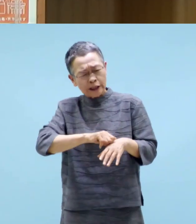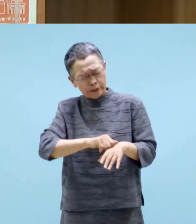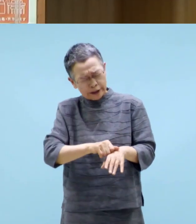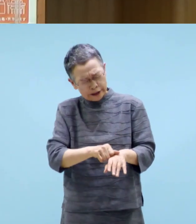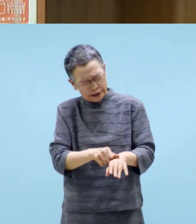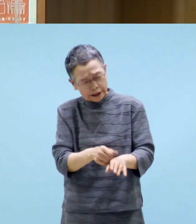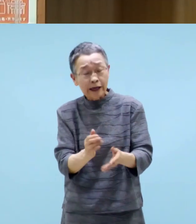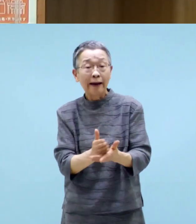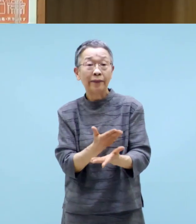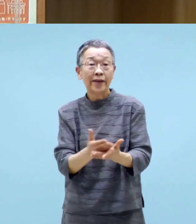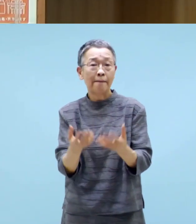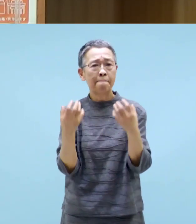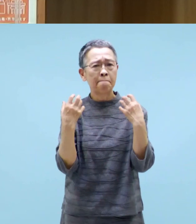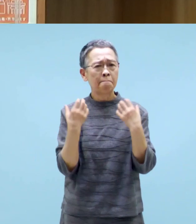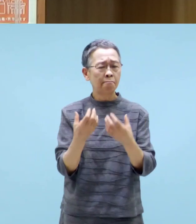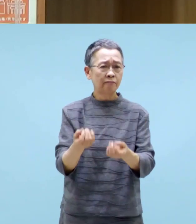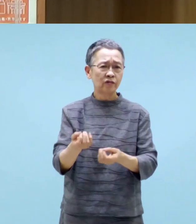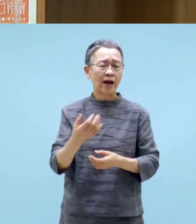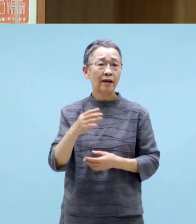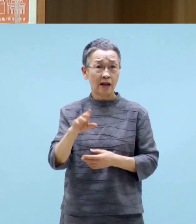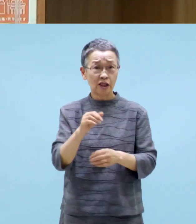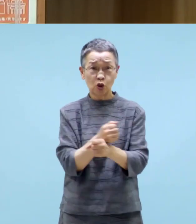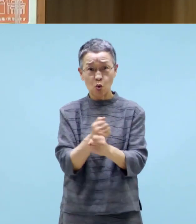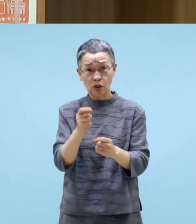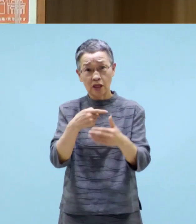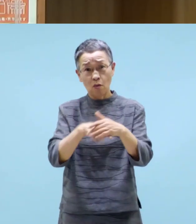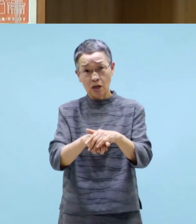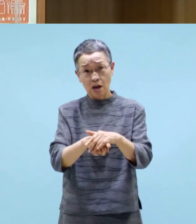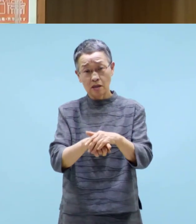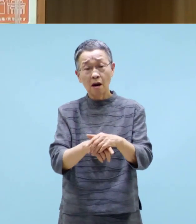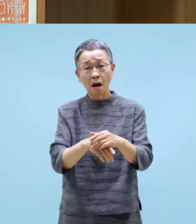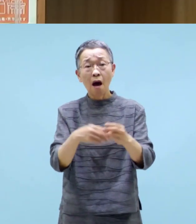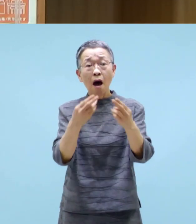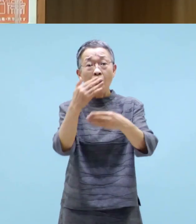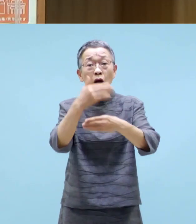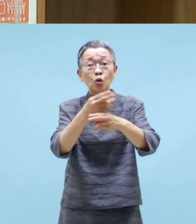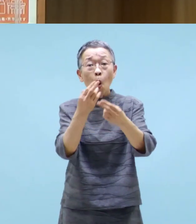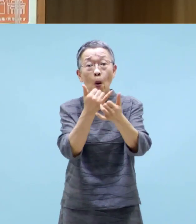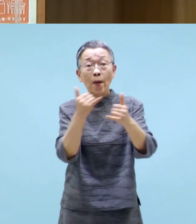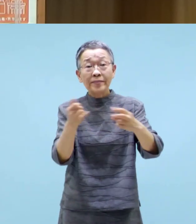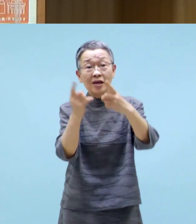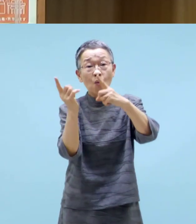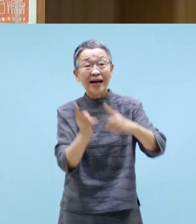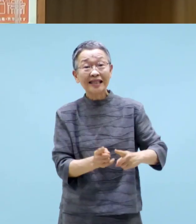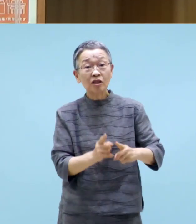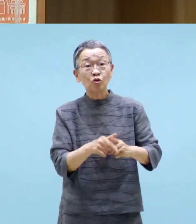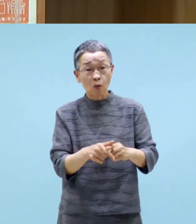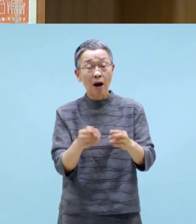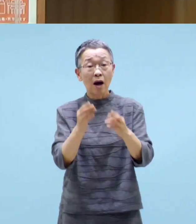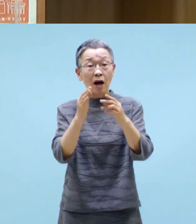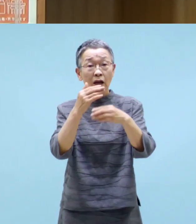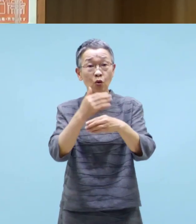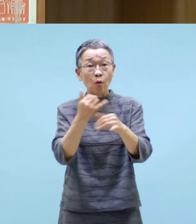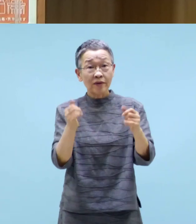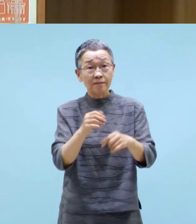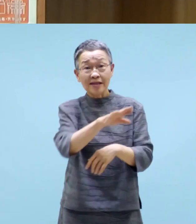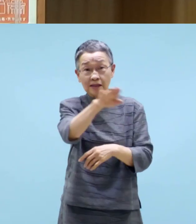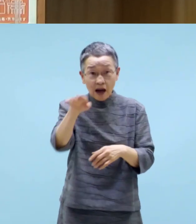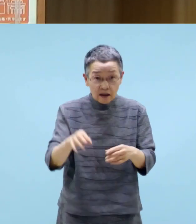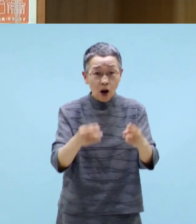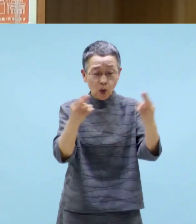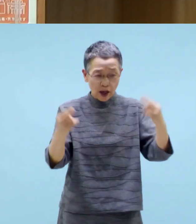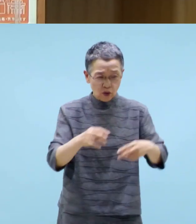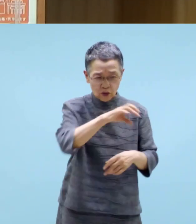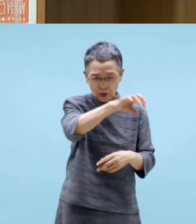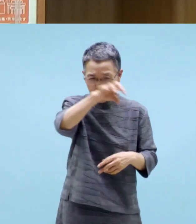た事業でもありました。道民割については道民の皆様が道内をご利用いただくということで、まあ、昨年大